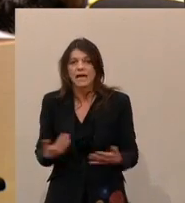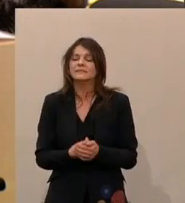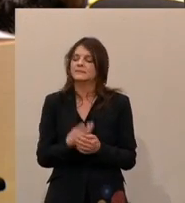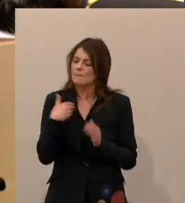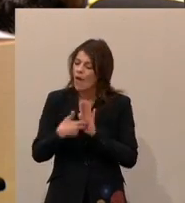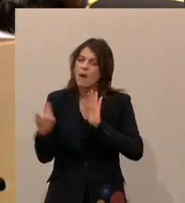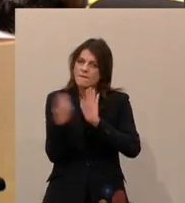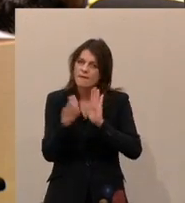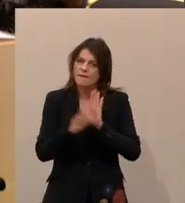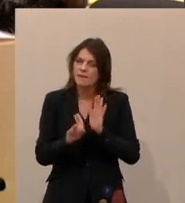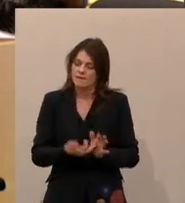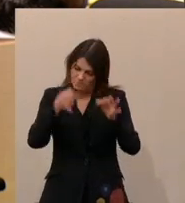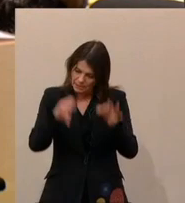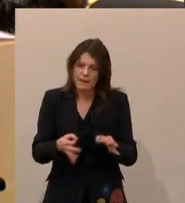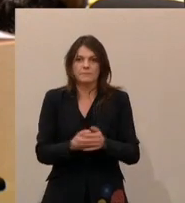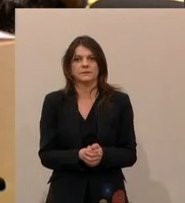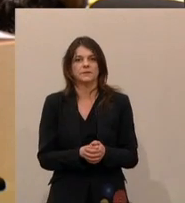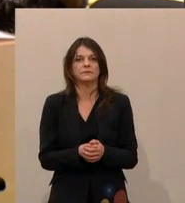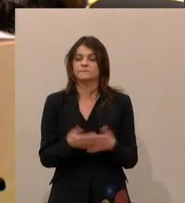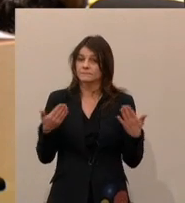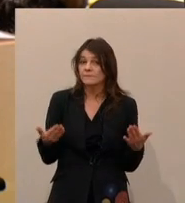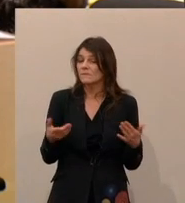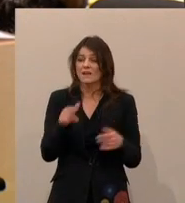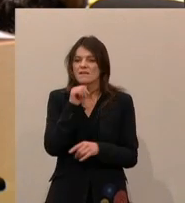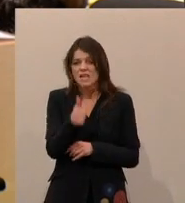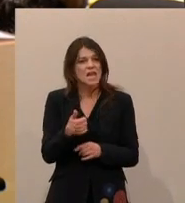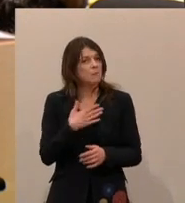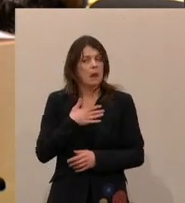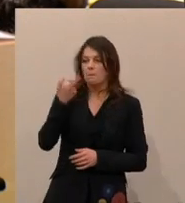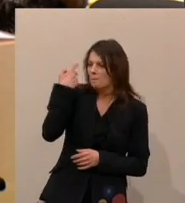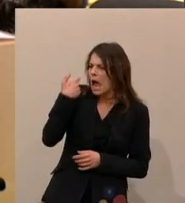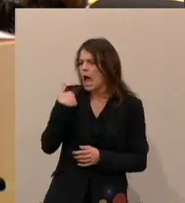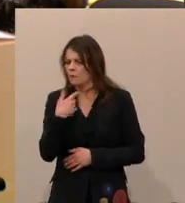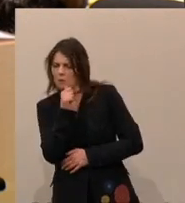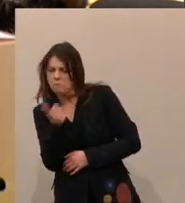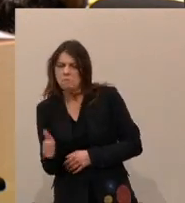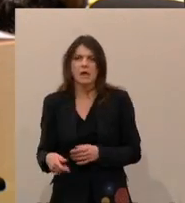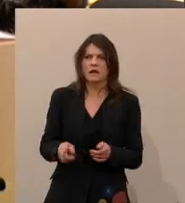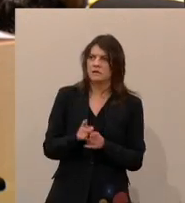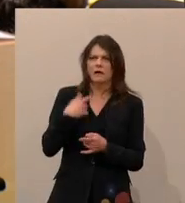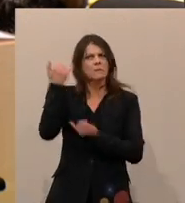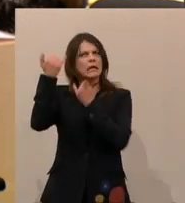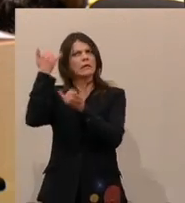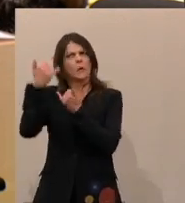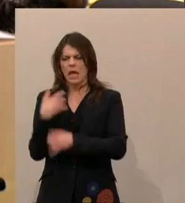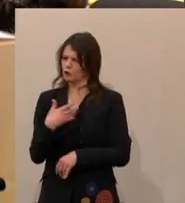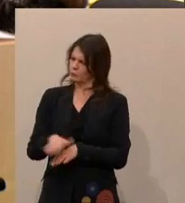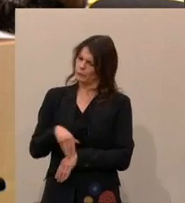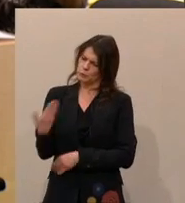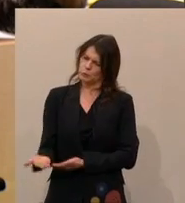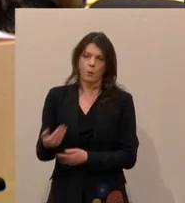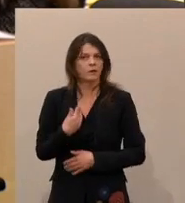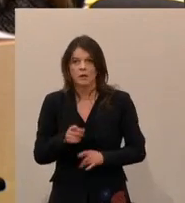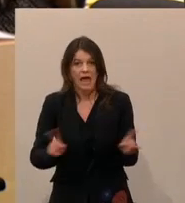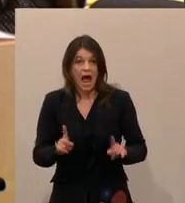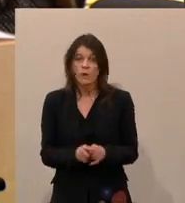Tatsachen. Es geht immer um Fakten. Und es geht nicht um Meinungen und es geht nicht um ideologische Einschätzungen und es geht